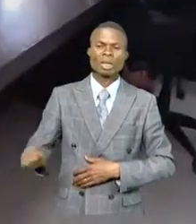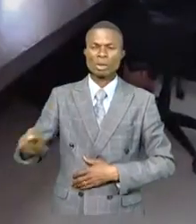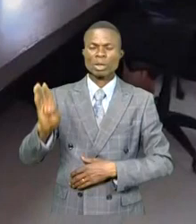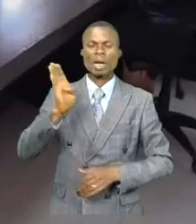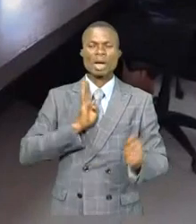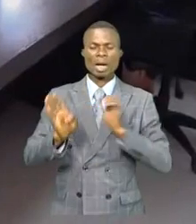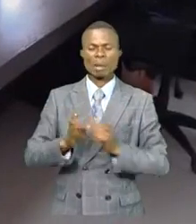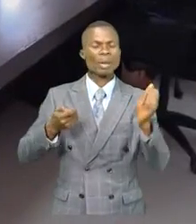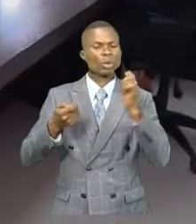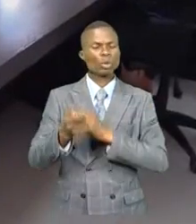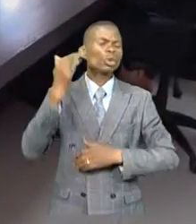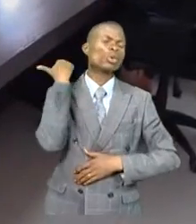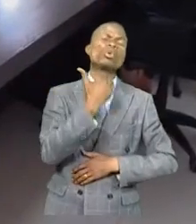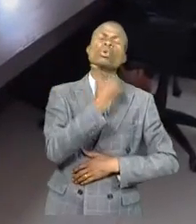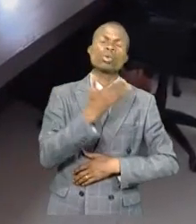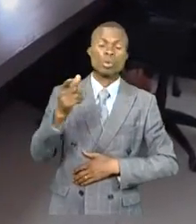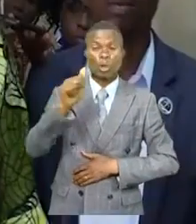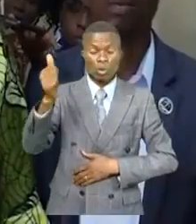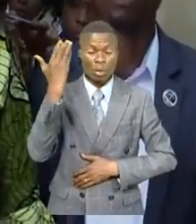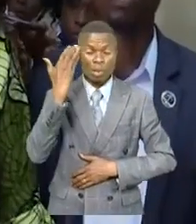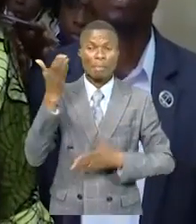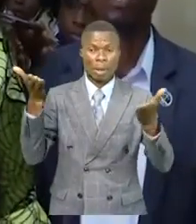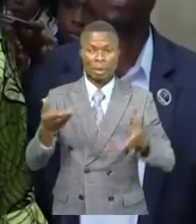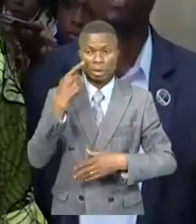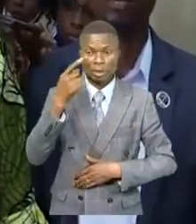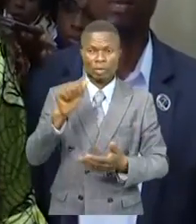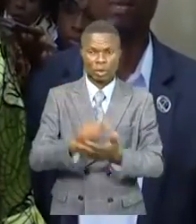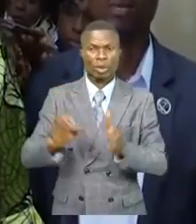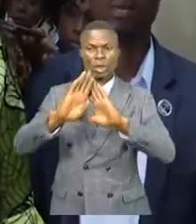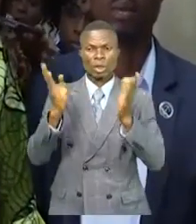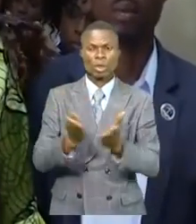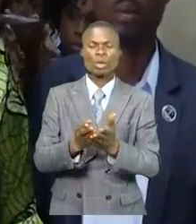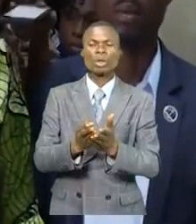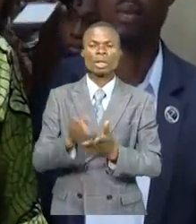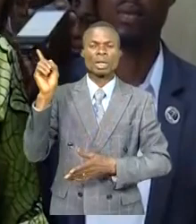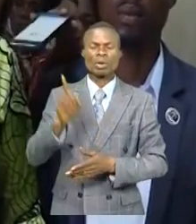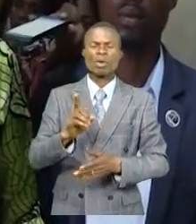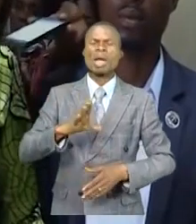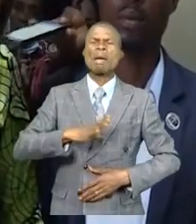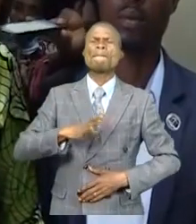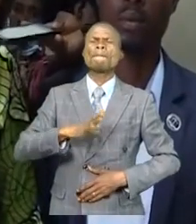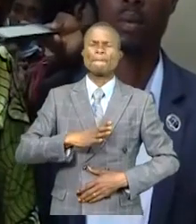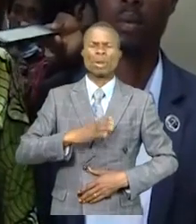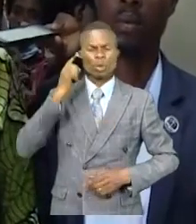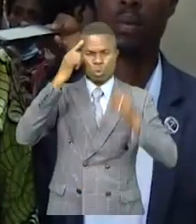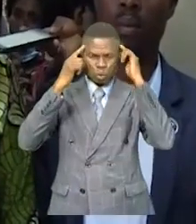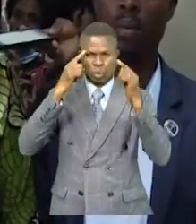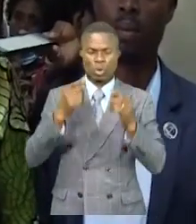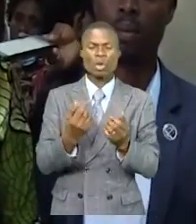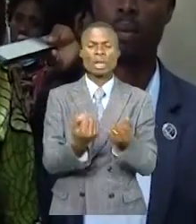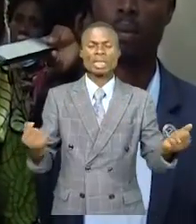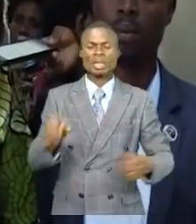Béni. Elle constatait elle-même ce qui s'est passé sur le terrain. Toutes les familles sont devenues traumatisées. Les enfants orphelins